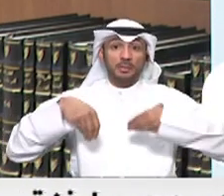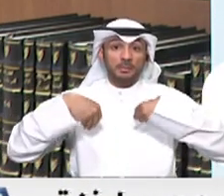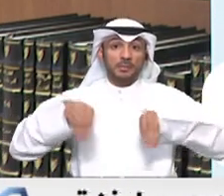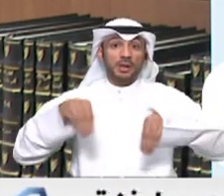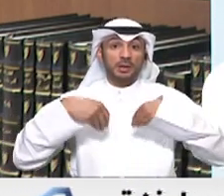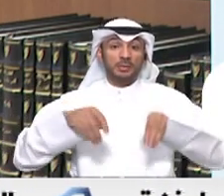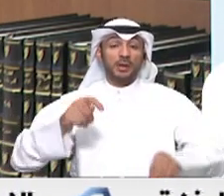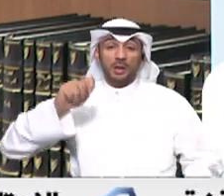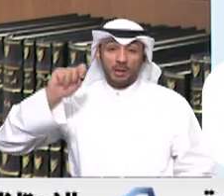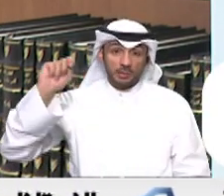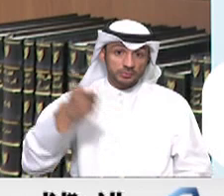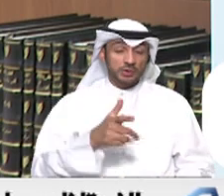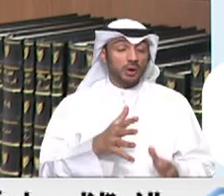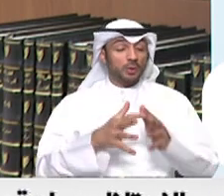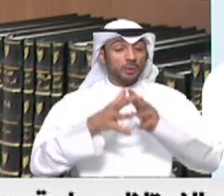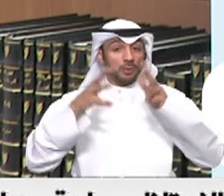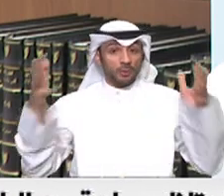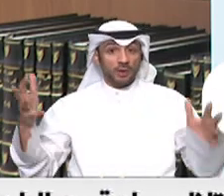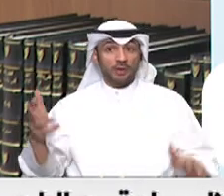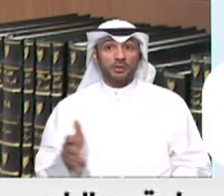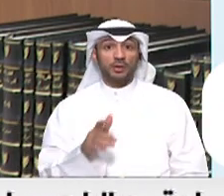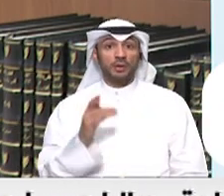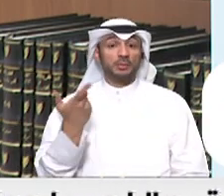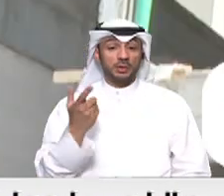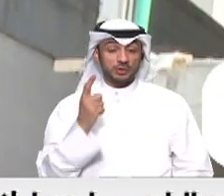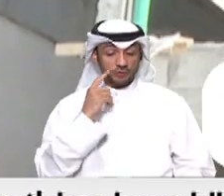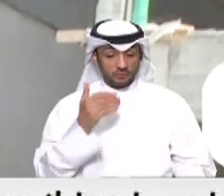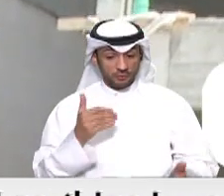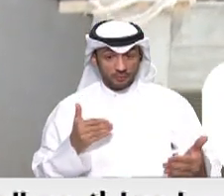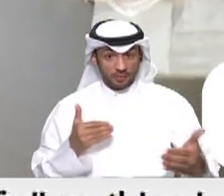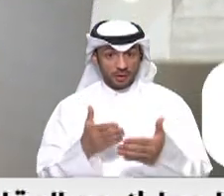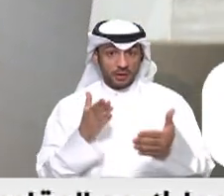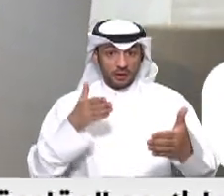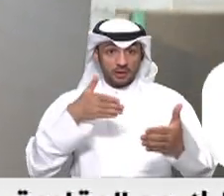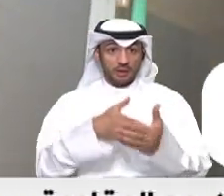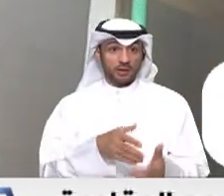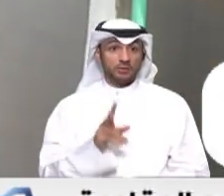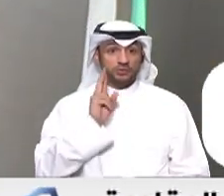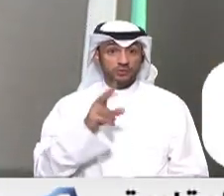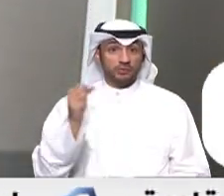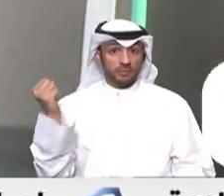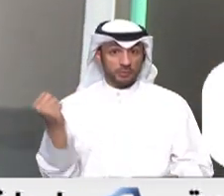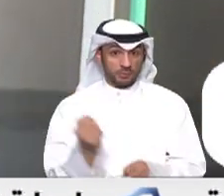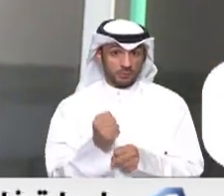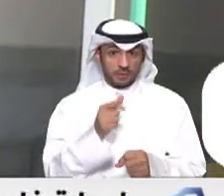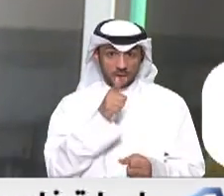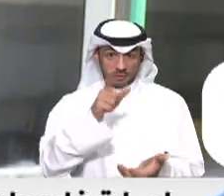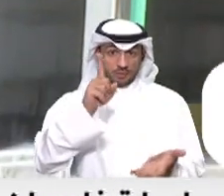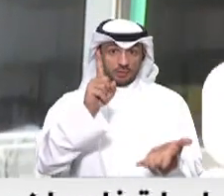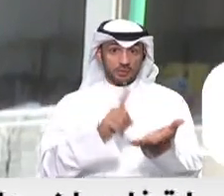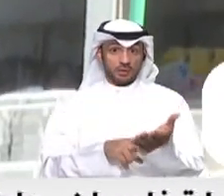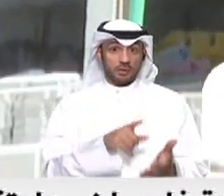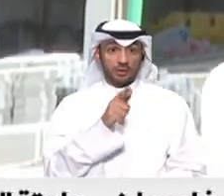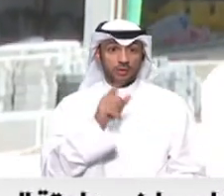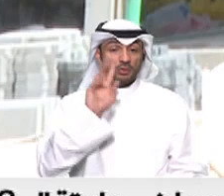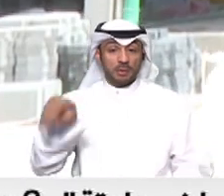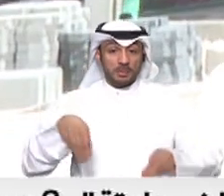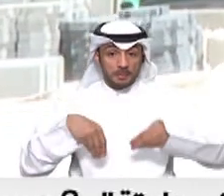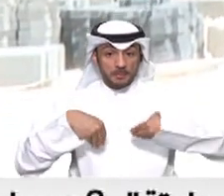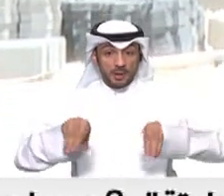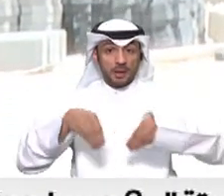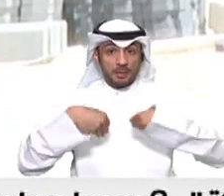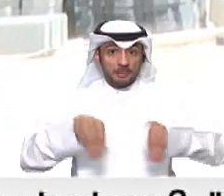وكميات اكبر في الاونه الاخيره الشفافيه والنزاهه عند عقد صفقات البيع والشراء